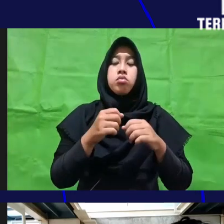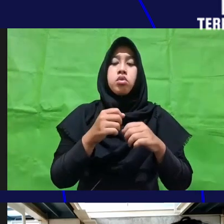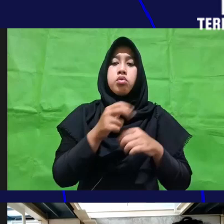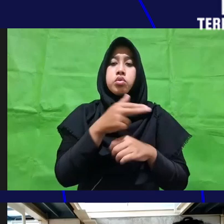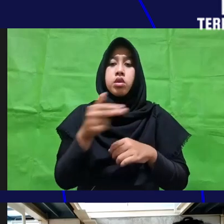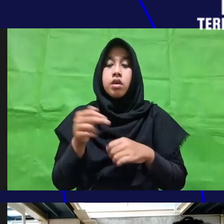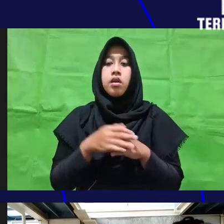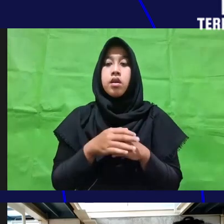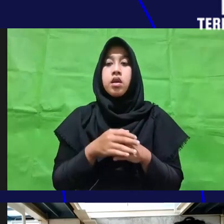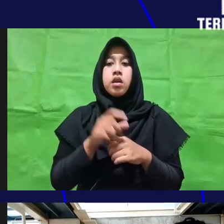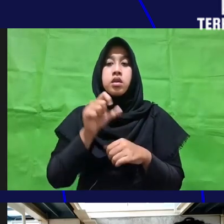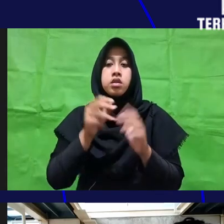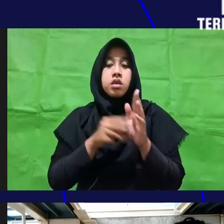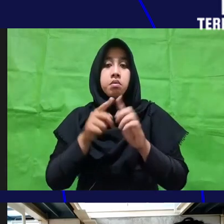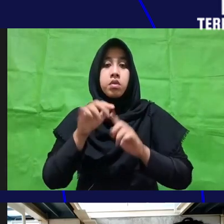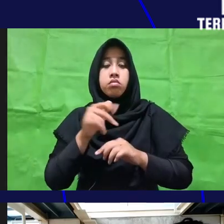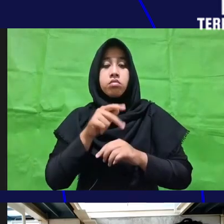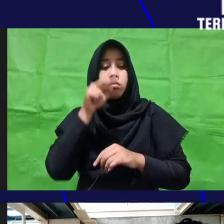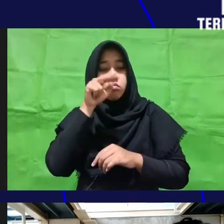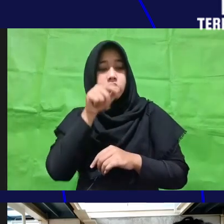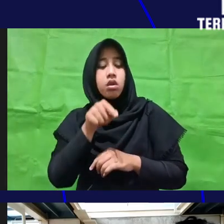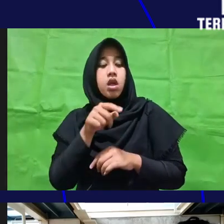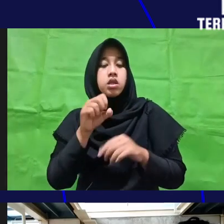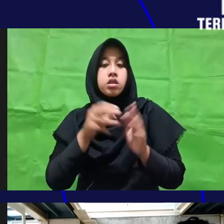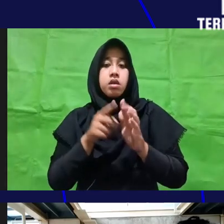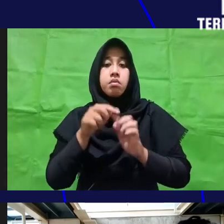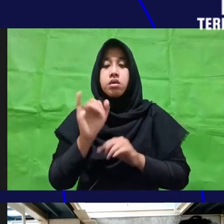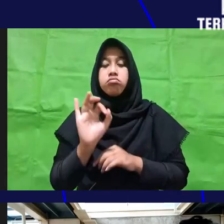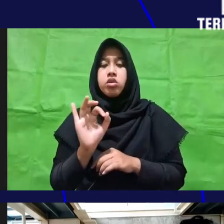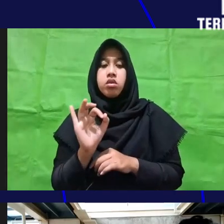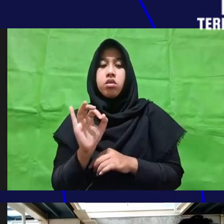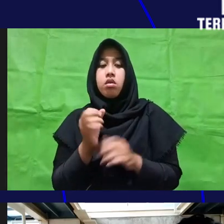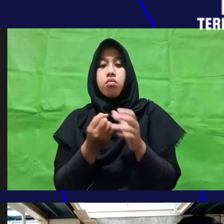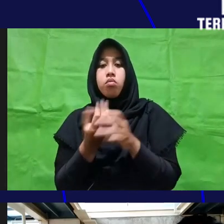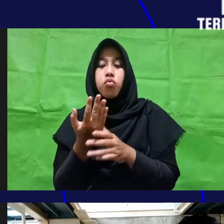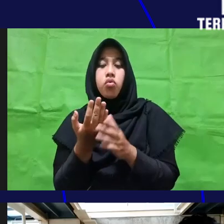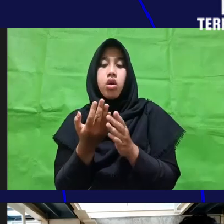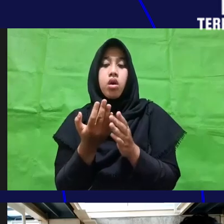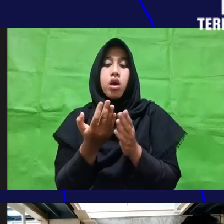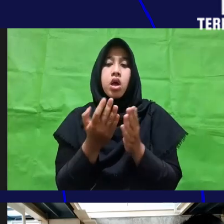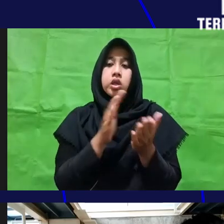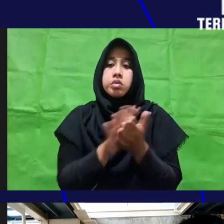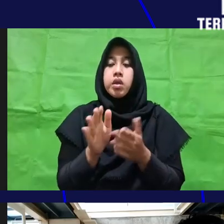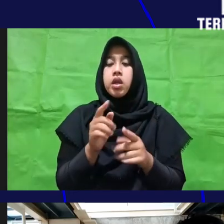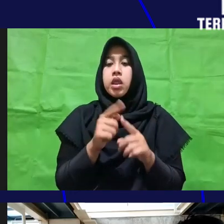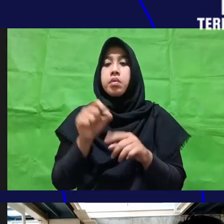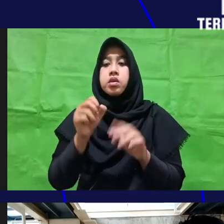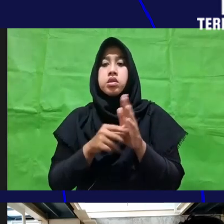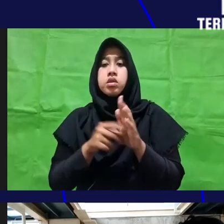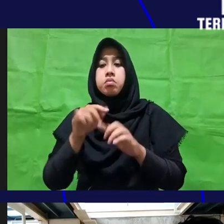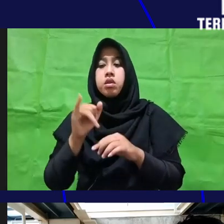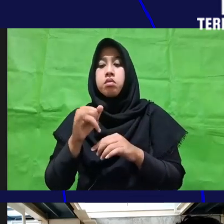bahwa Cemeti dalam hal ini tidak sekedar membuka lowongan, Cemeti aktif mengobservasi lalu mencari seniman yang